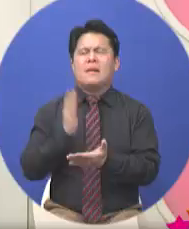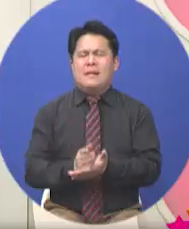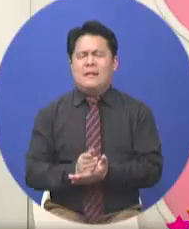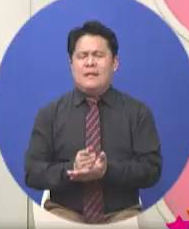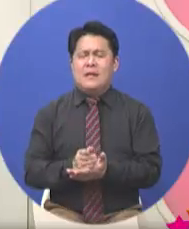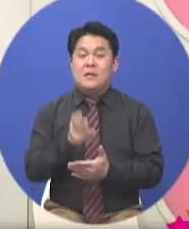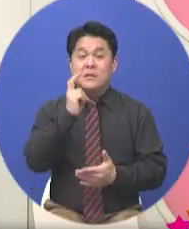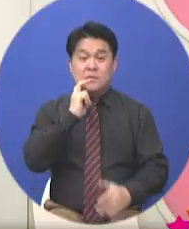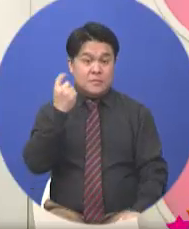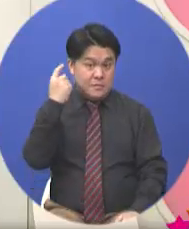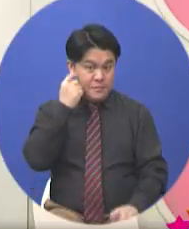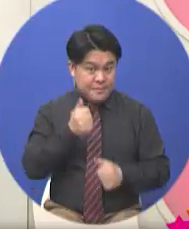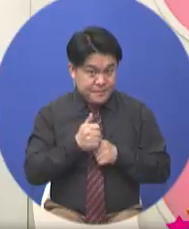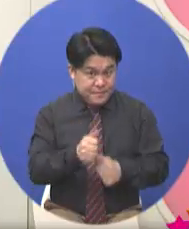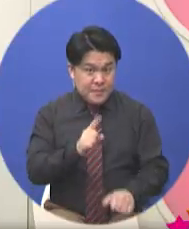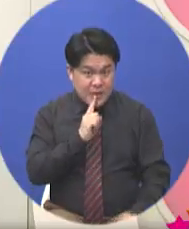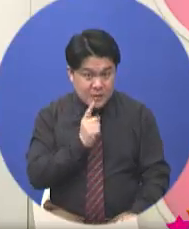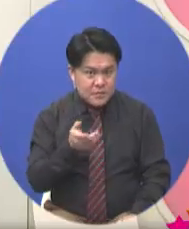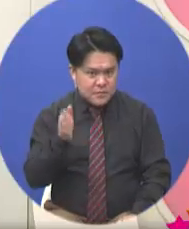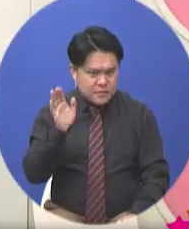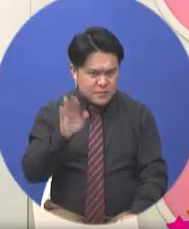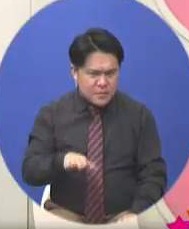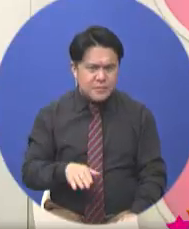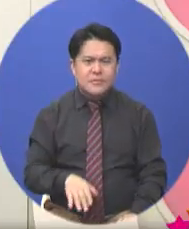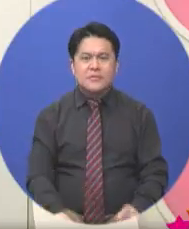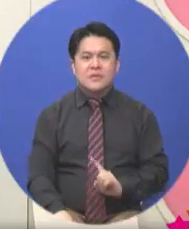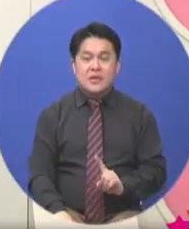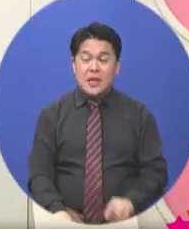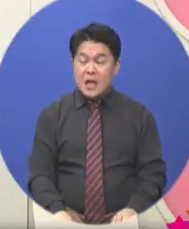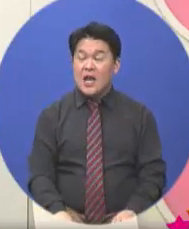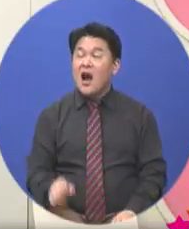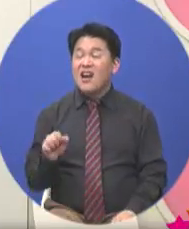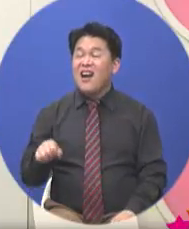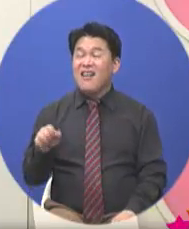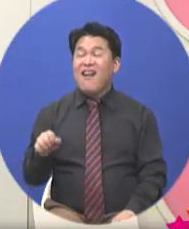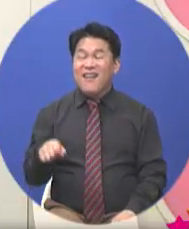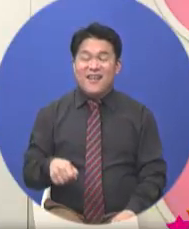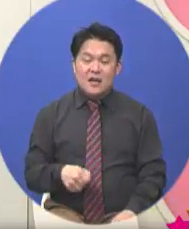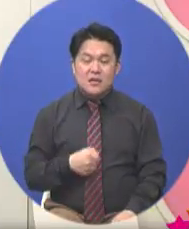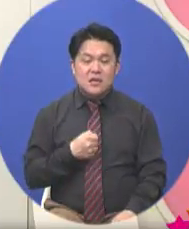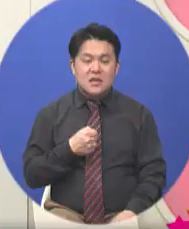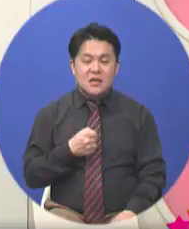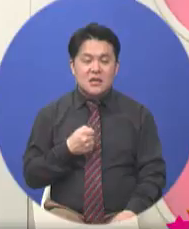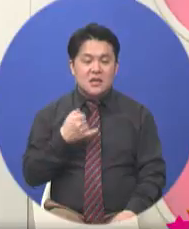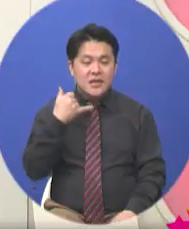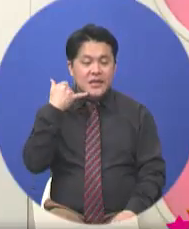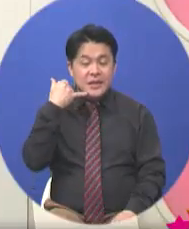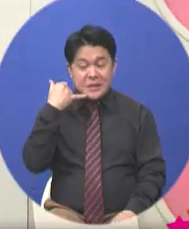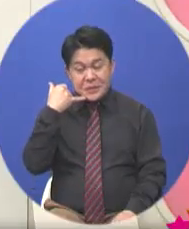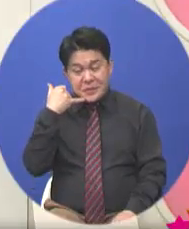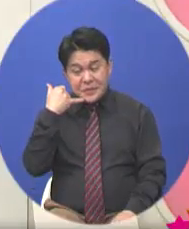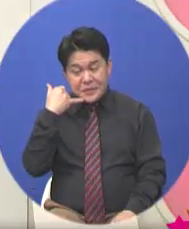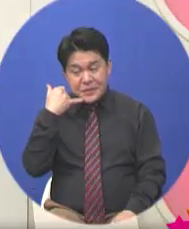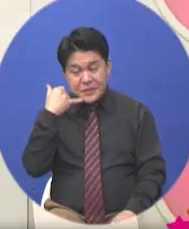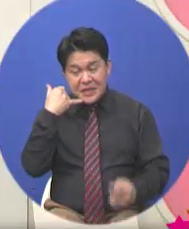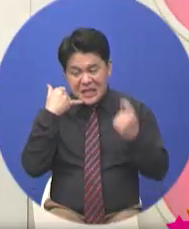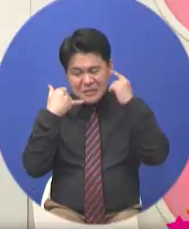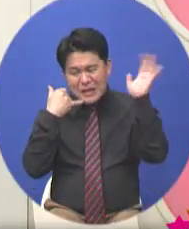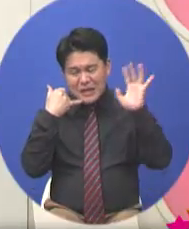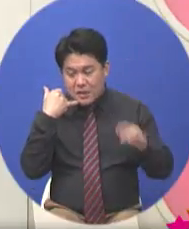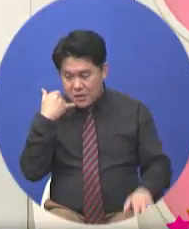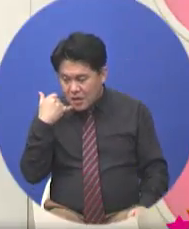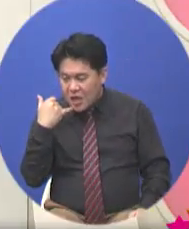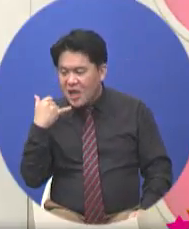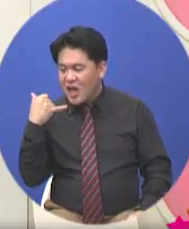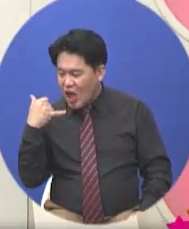말고 음악을 듣고 부르십시오 해도 어르신들이라 그래도 글씨를 봐야 되니까 음악이고